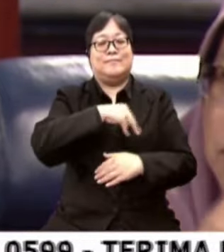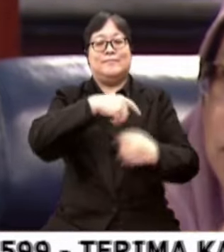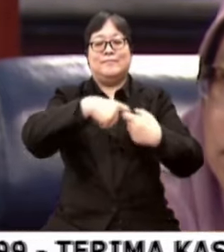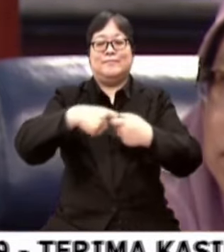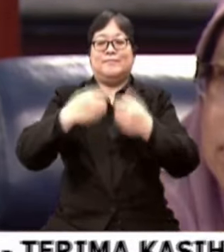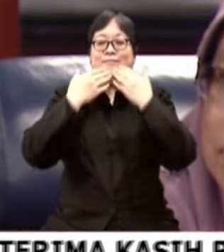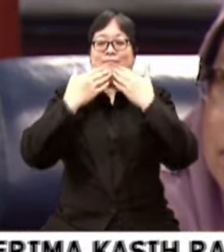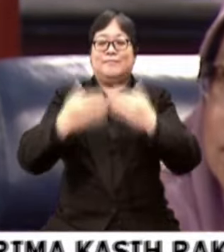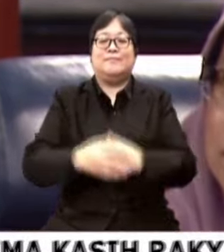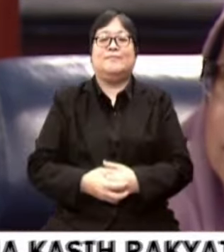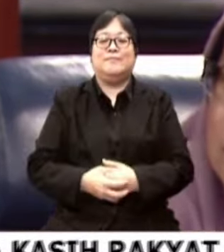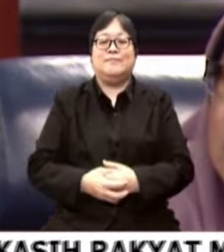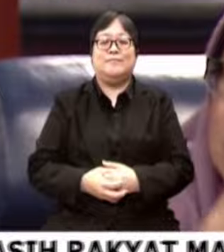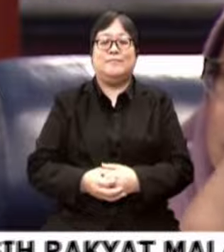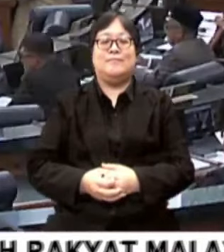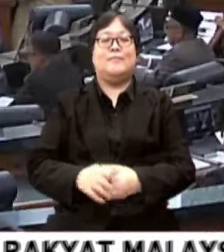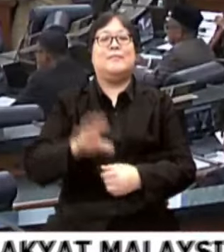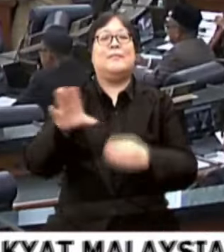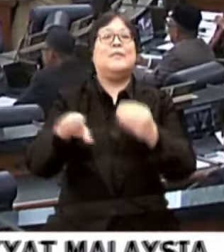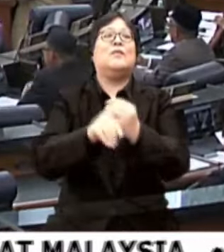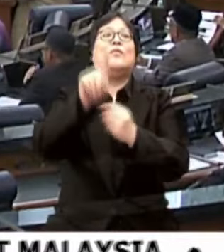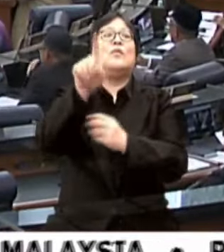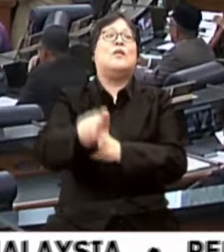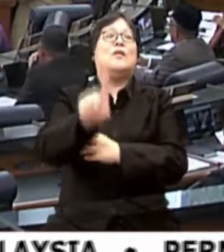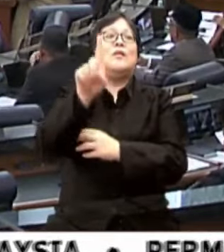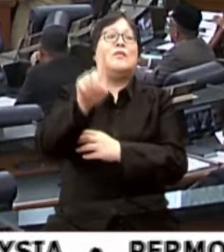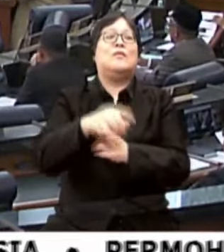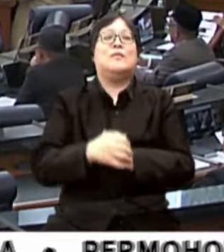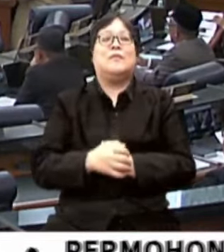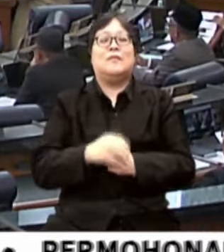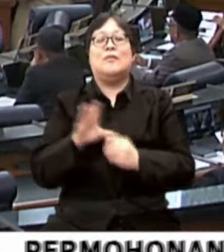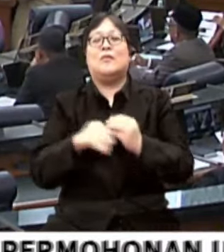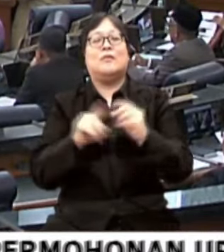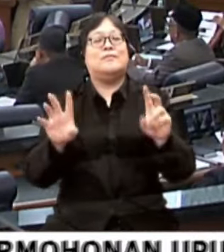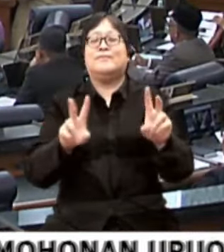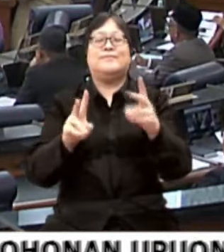kasih Minta soalnya tambahan satu lagi